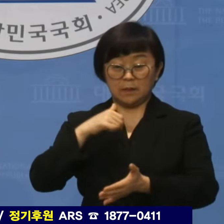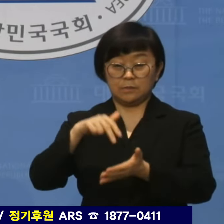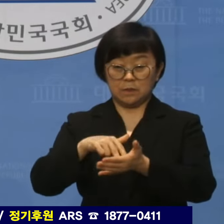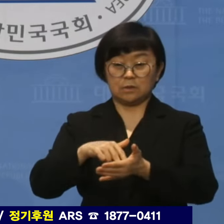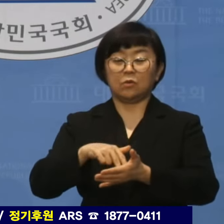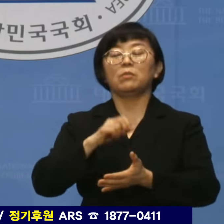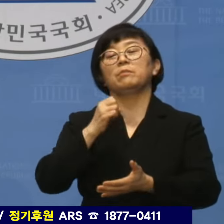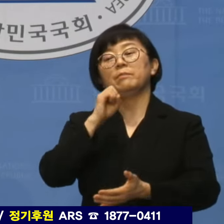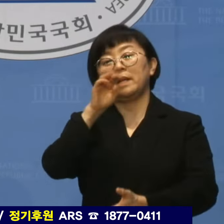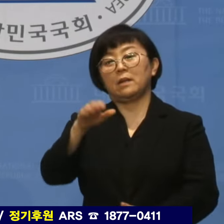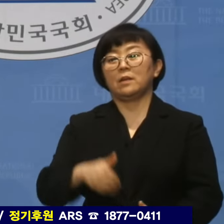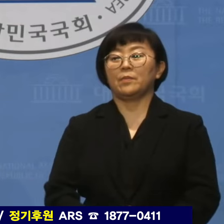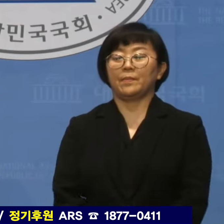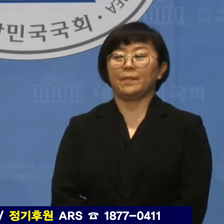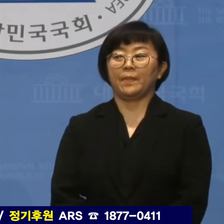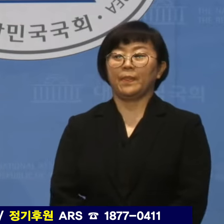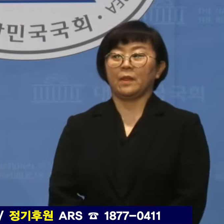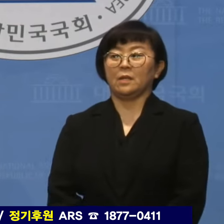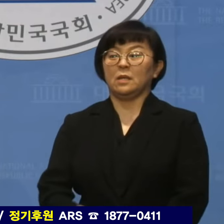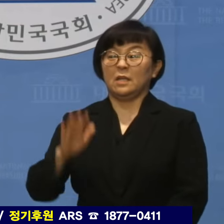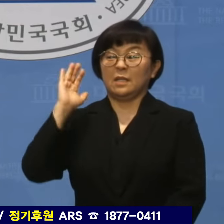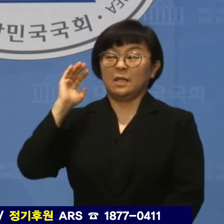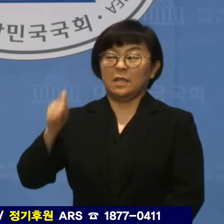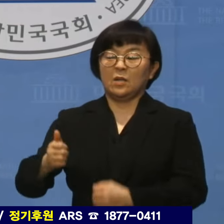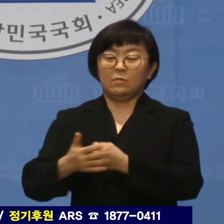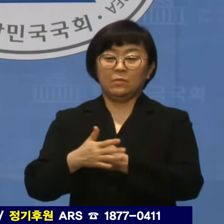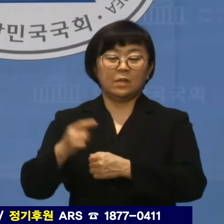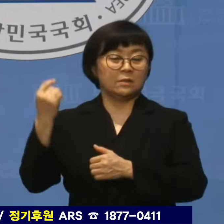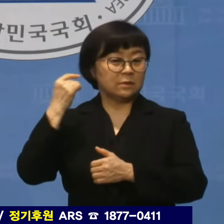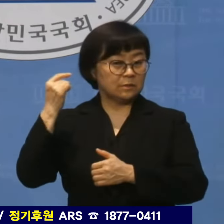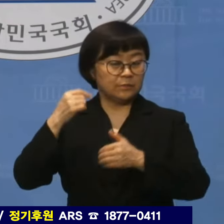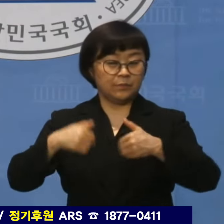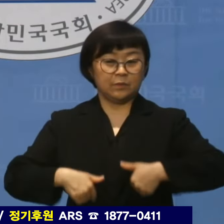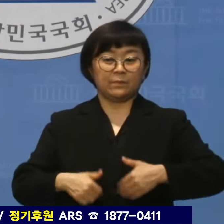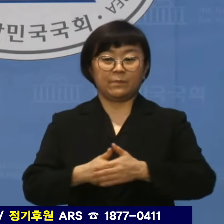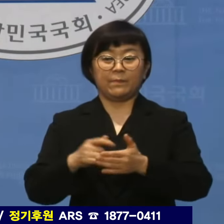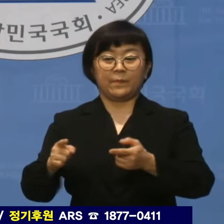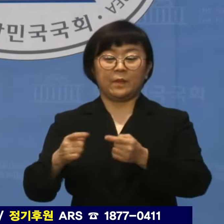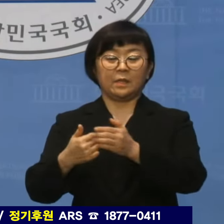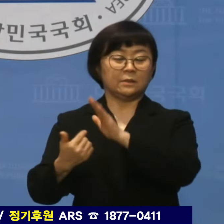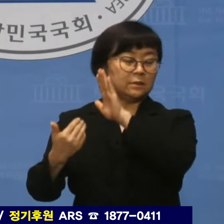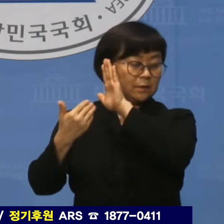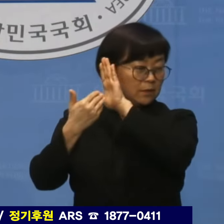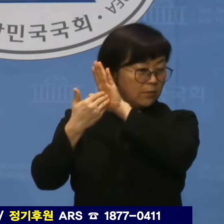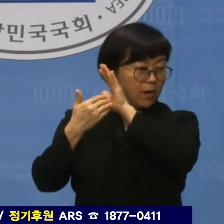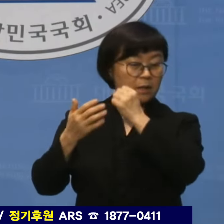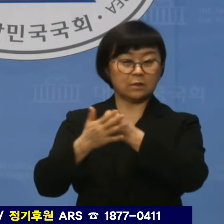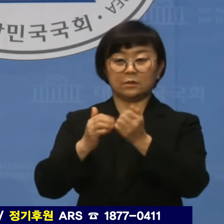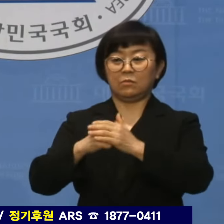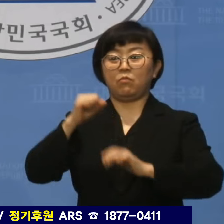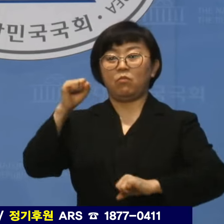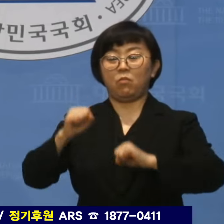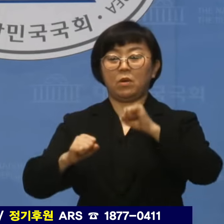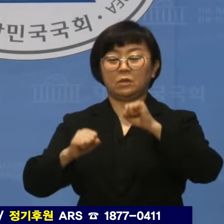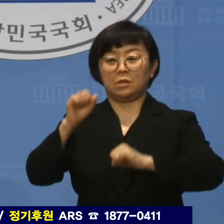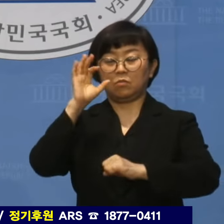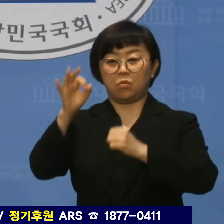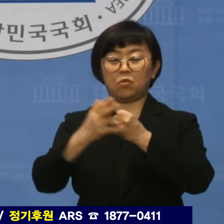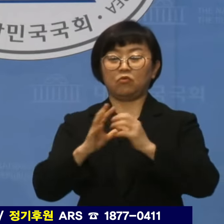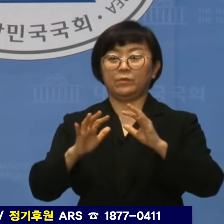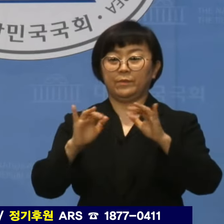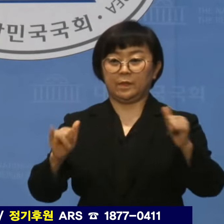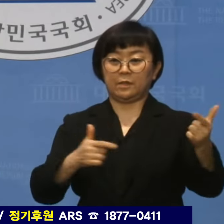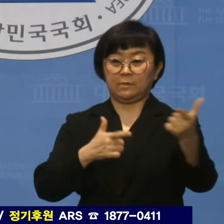심경을 토로한 것입니다. 대통령이 귀담아 들어야 하는 말을 틀어막은 폭력 행태를 보고